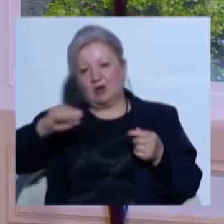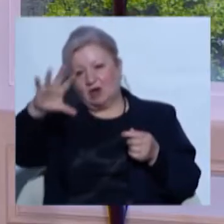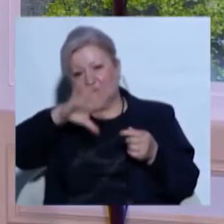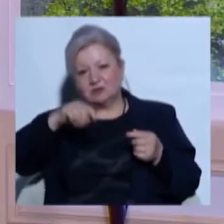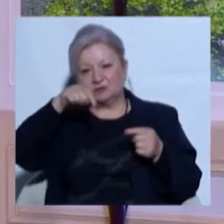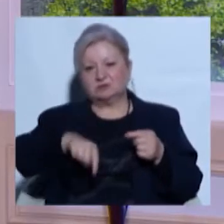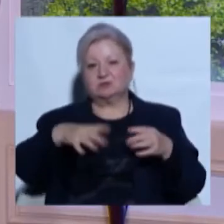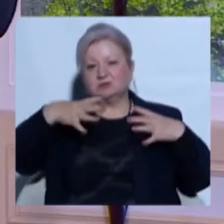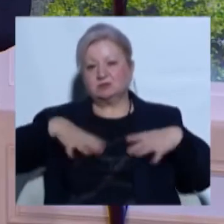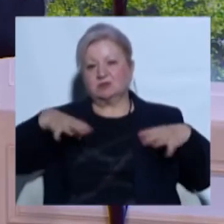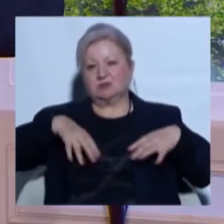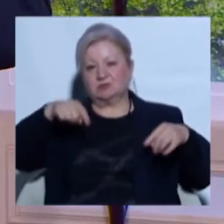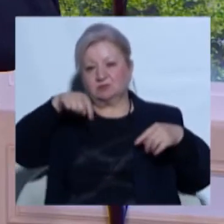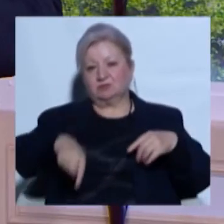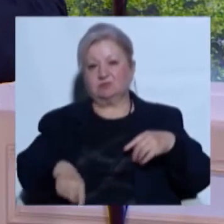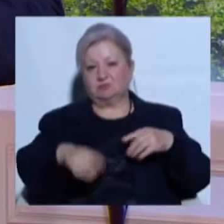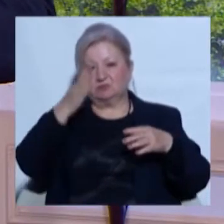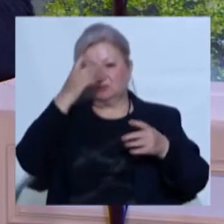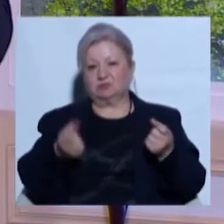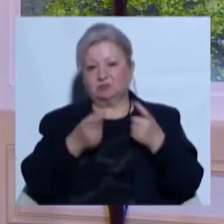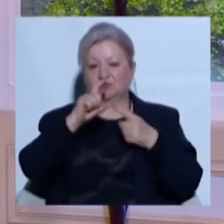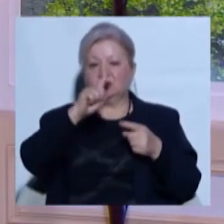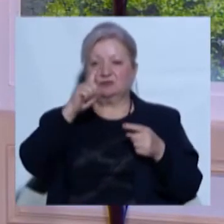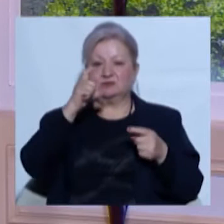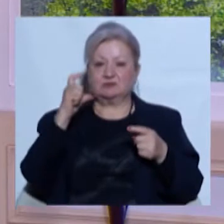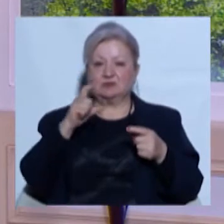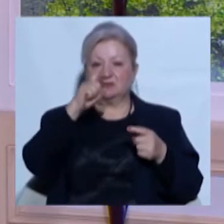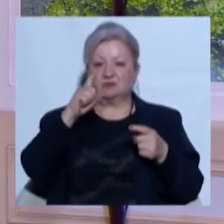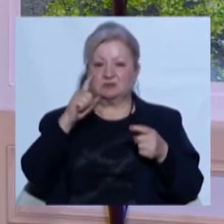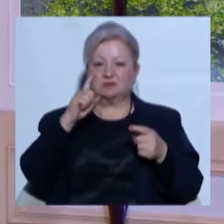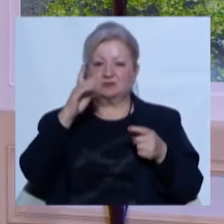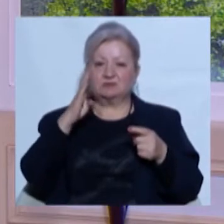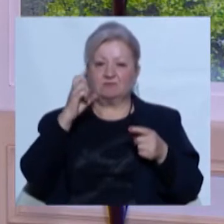საქართველოში აღმოჩნდებოდა, ყველასთვის ცნობილ ზეზვასა და მზიაზე მოგახსენებთ.